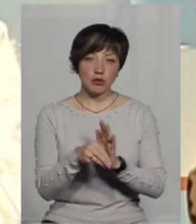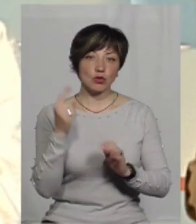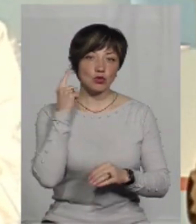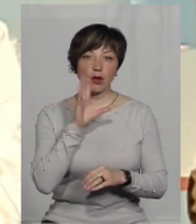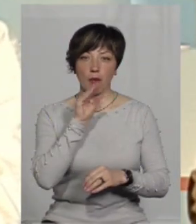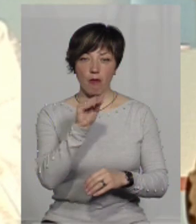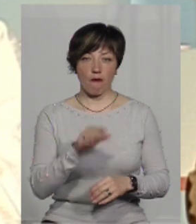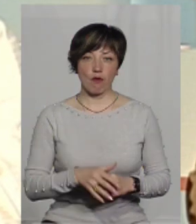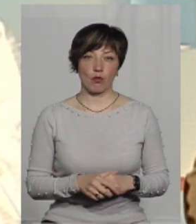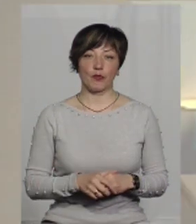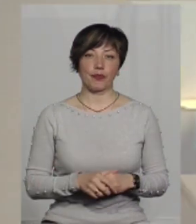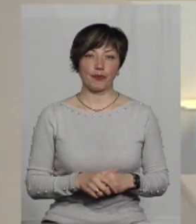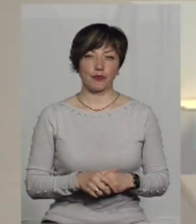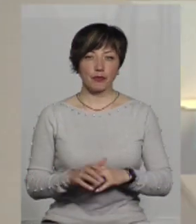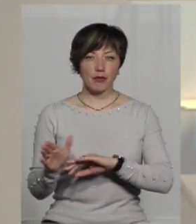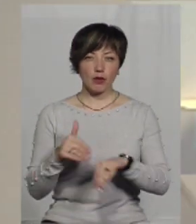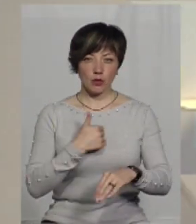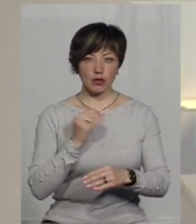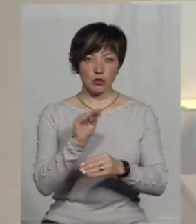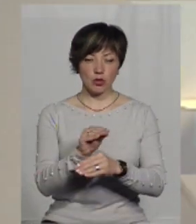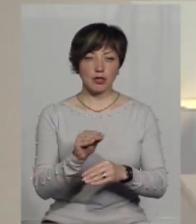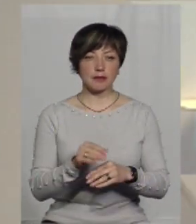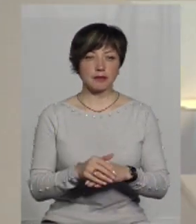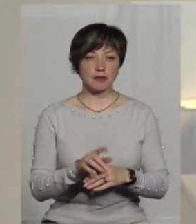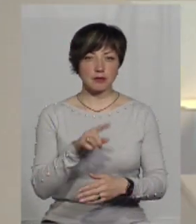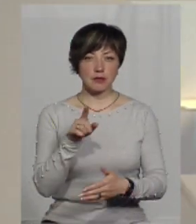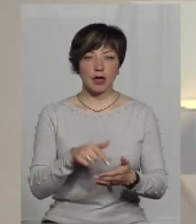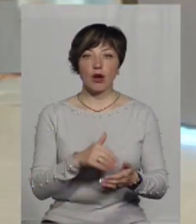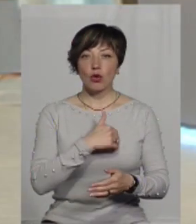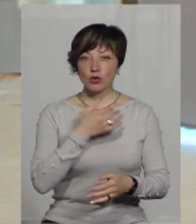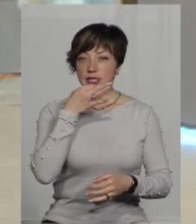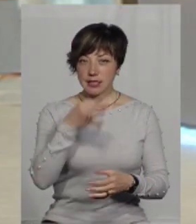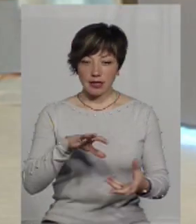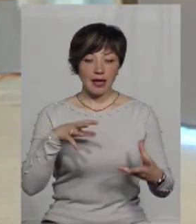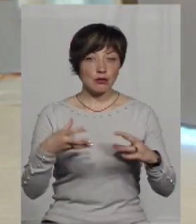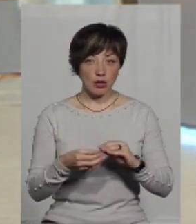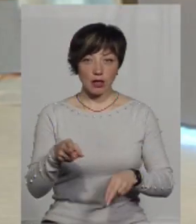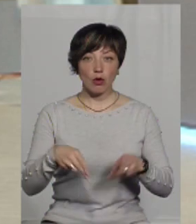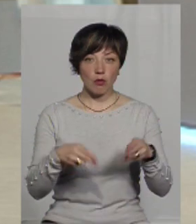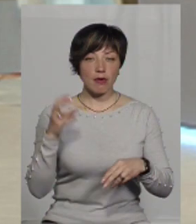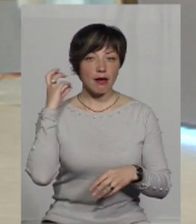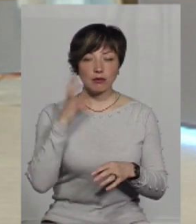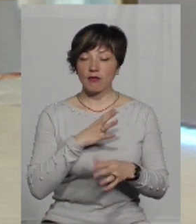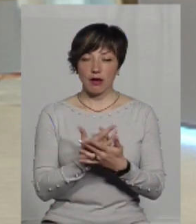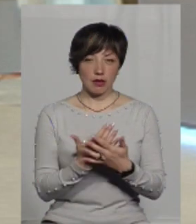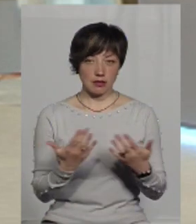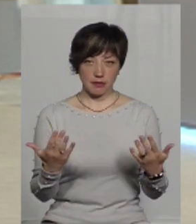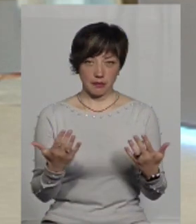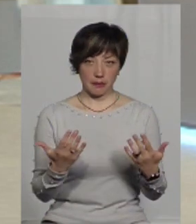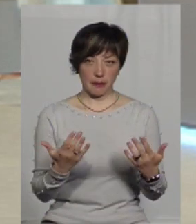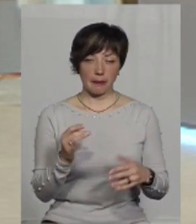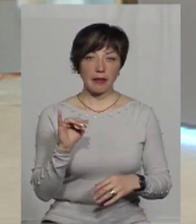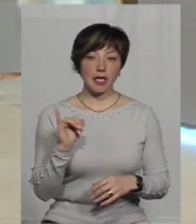чути мову. Пані Людмила, ви хотіли щось додати? Я хочу сказати, що результат операції, він буває різний.